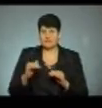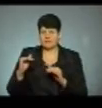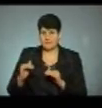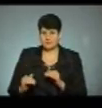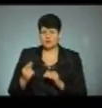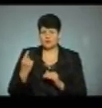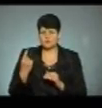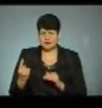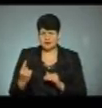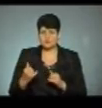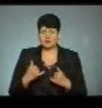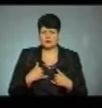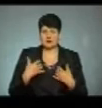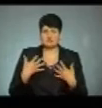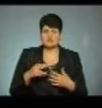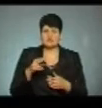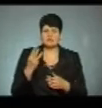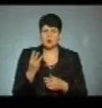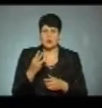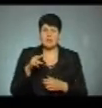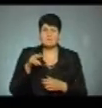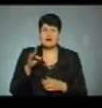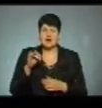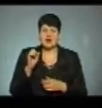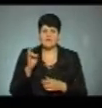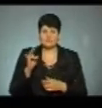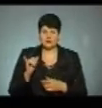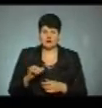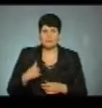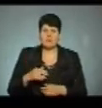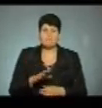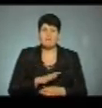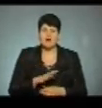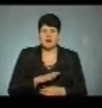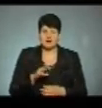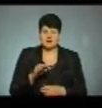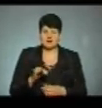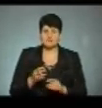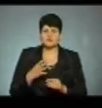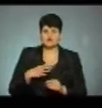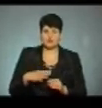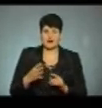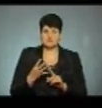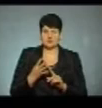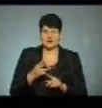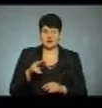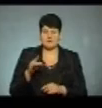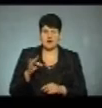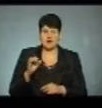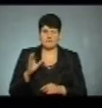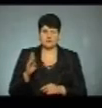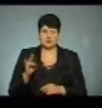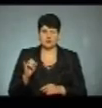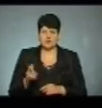менше один. І вже в нас троє правнуків. Так що ми вже багаті. Чекаємо четвертого правнука.